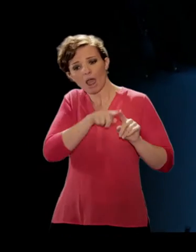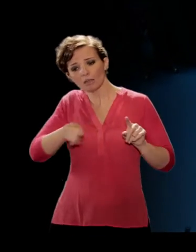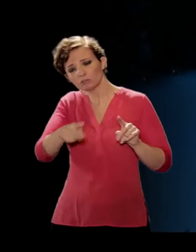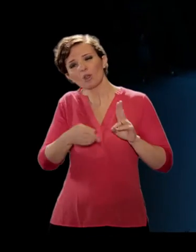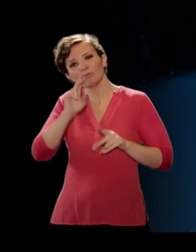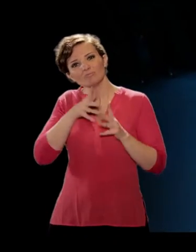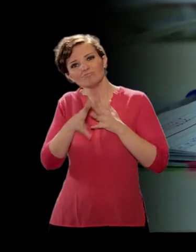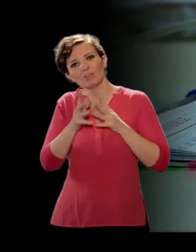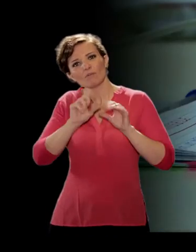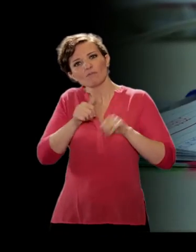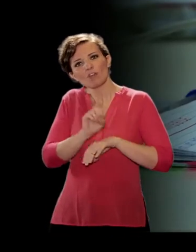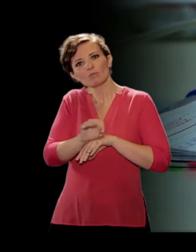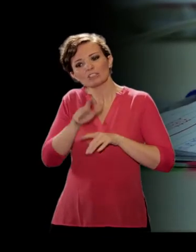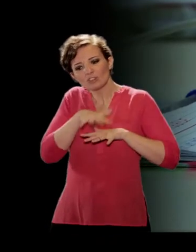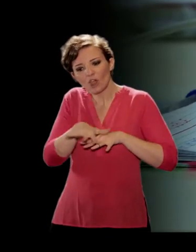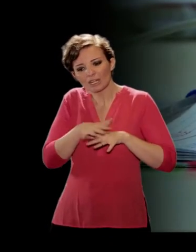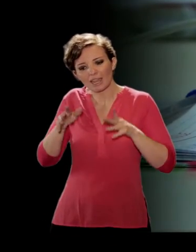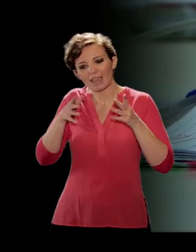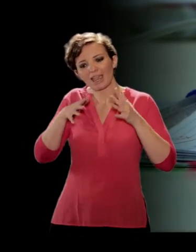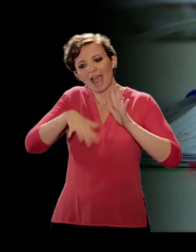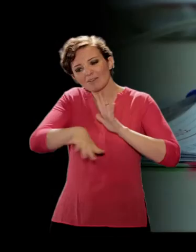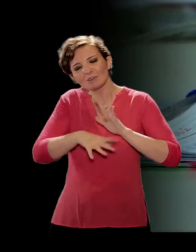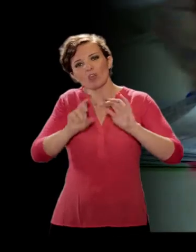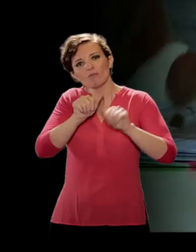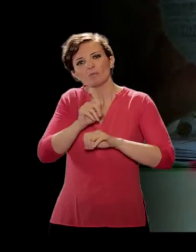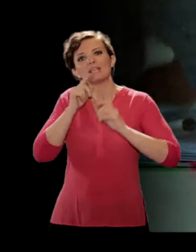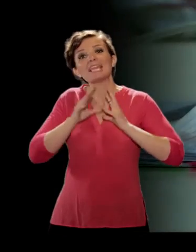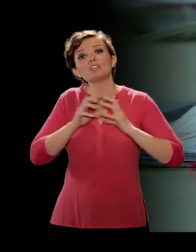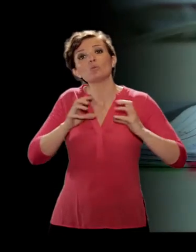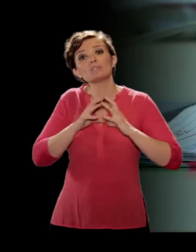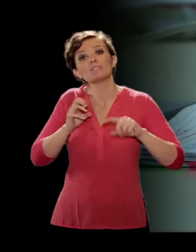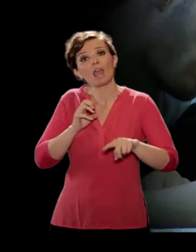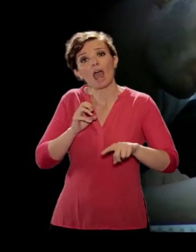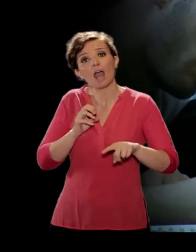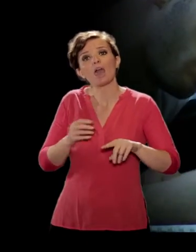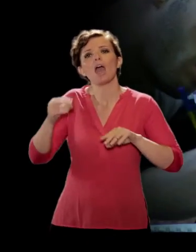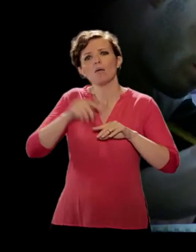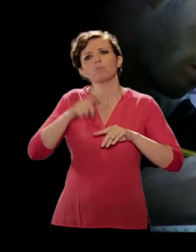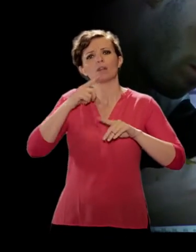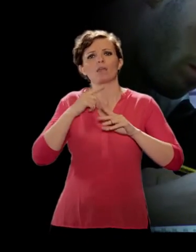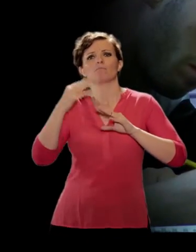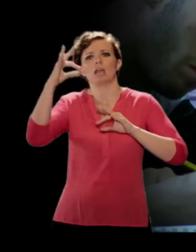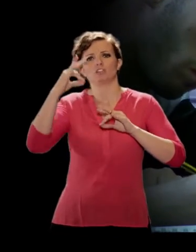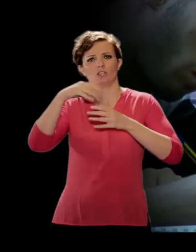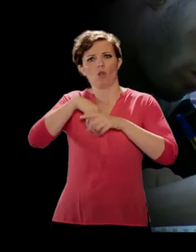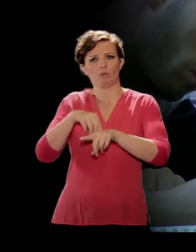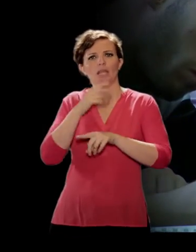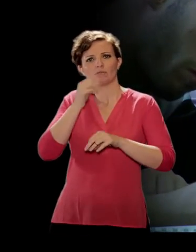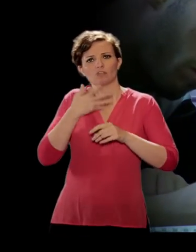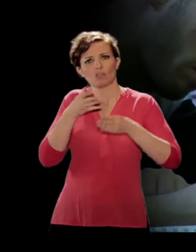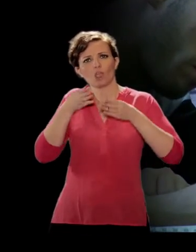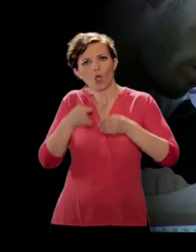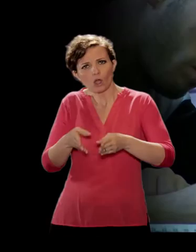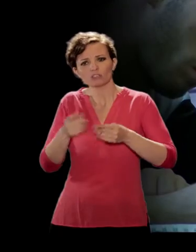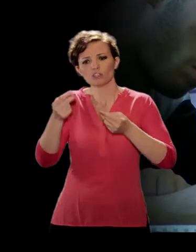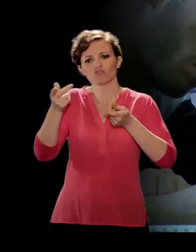alla formazione nell'ambito dei sistemi di automazione industriale e la gestione d'impresa, con dei corsi specifici come